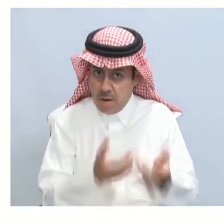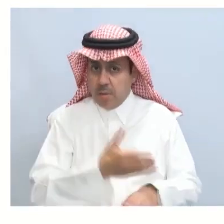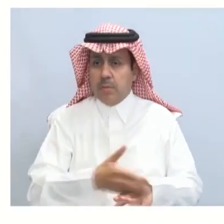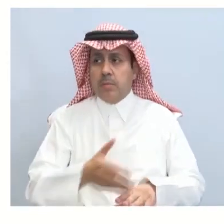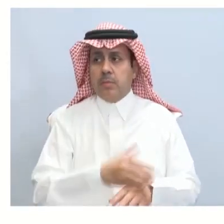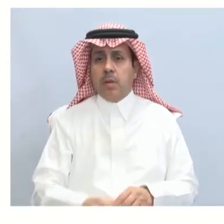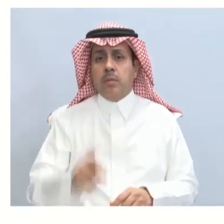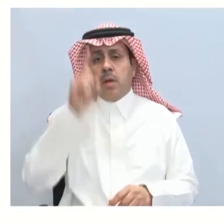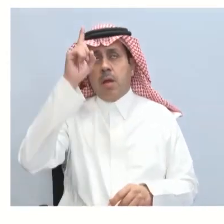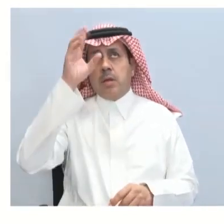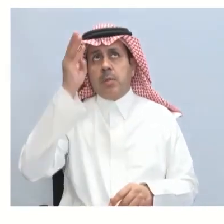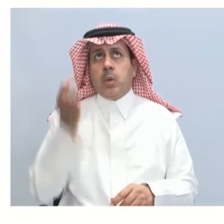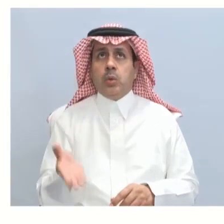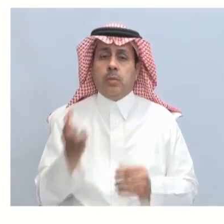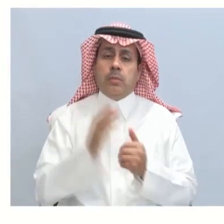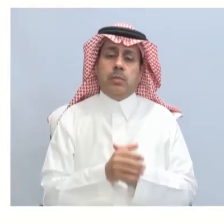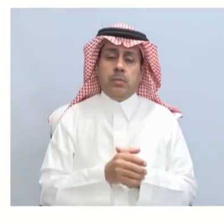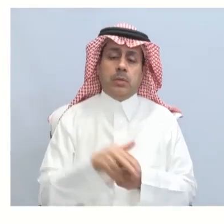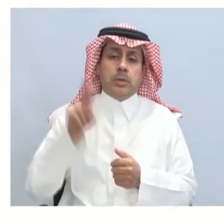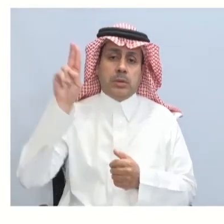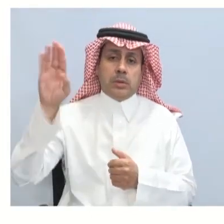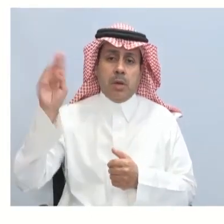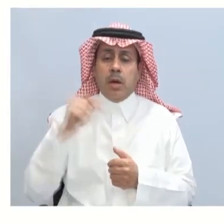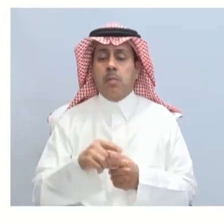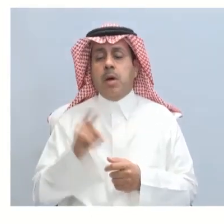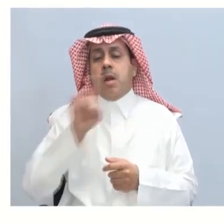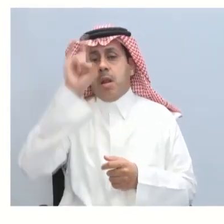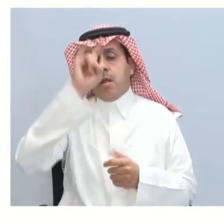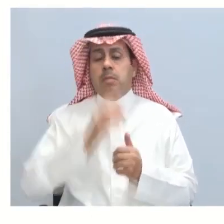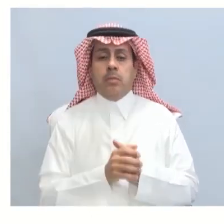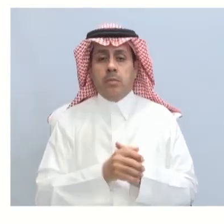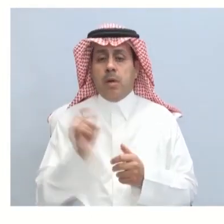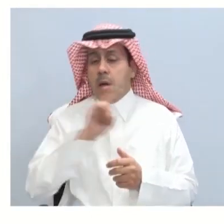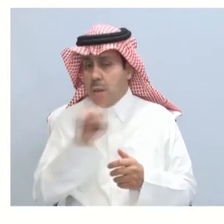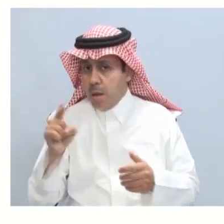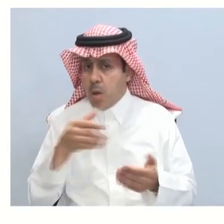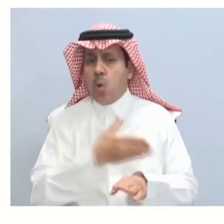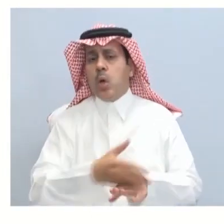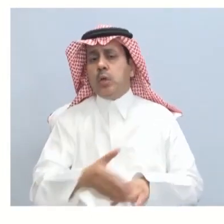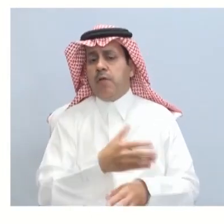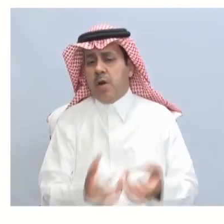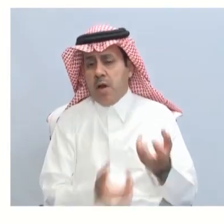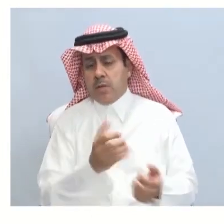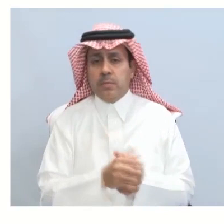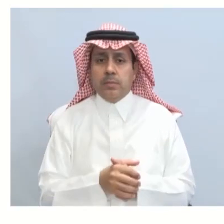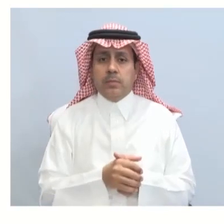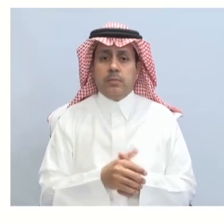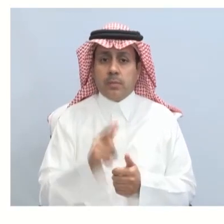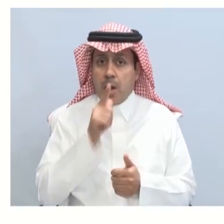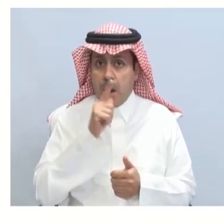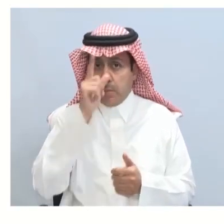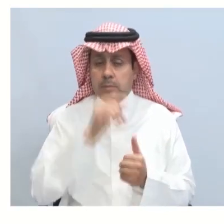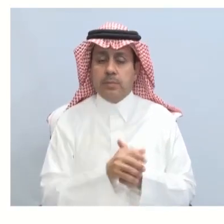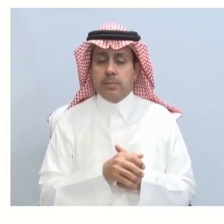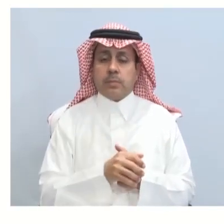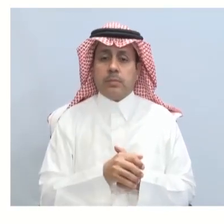ولكن الله تعالى تكرم على عباده الموحدين انه لا يخلدهم في النار كما قال تعالى ان